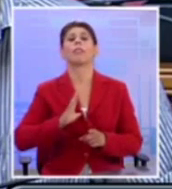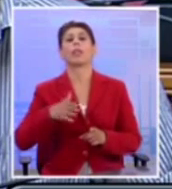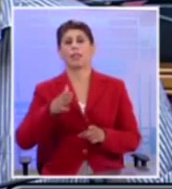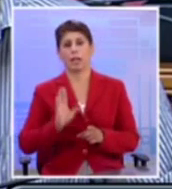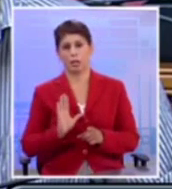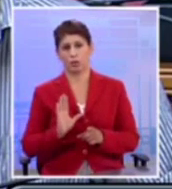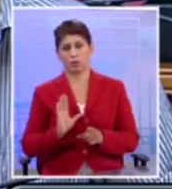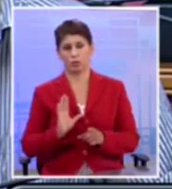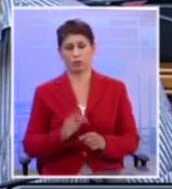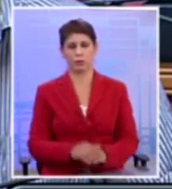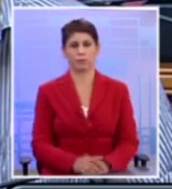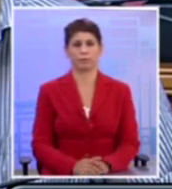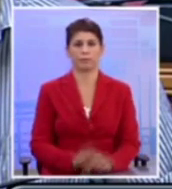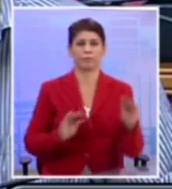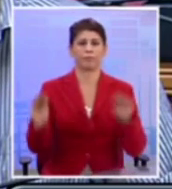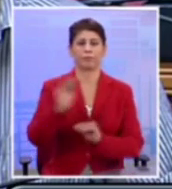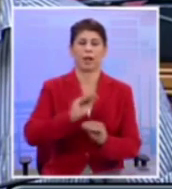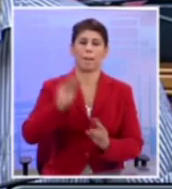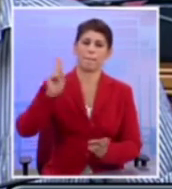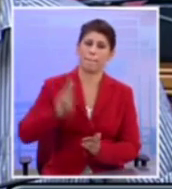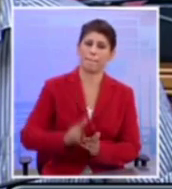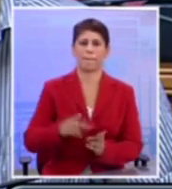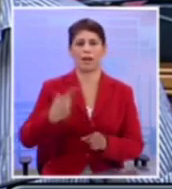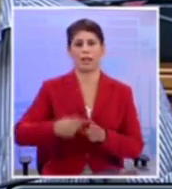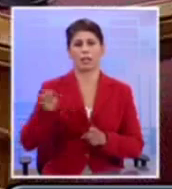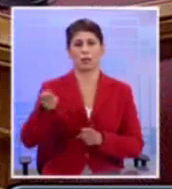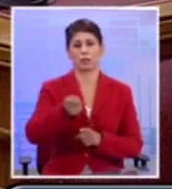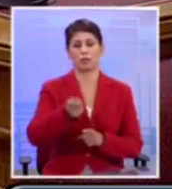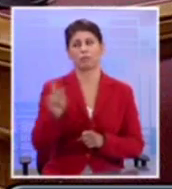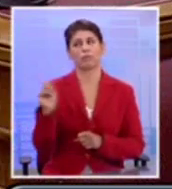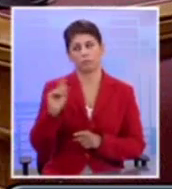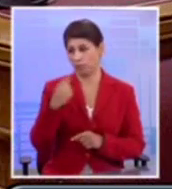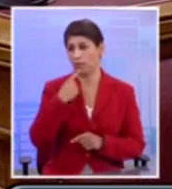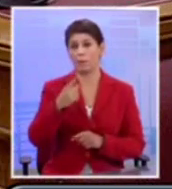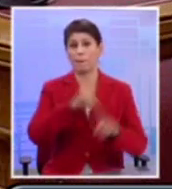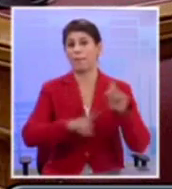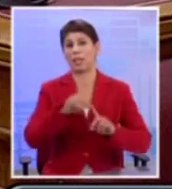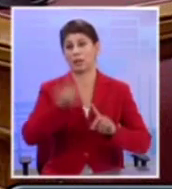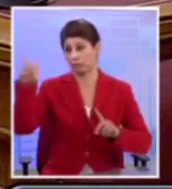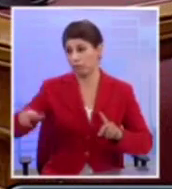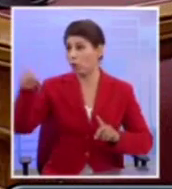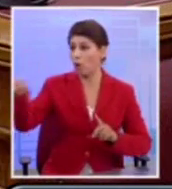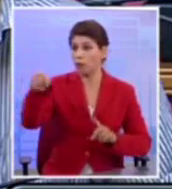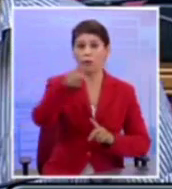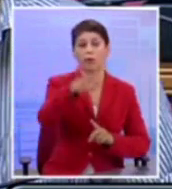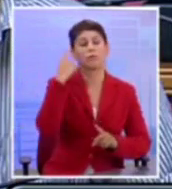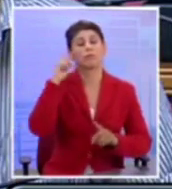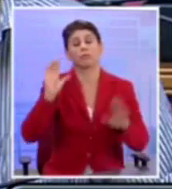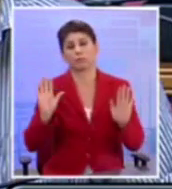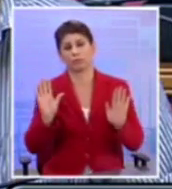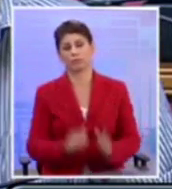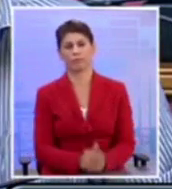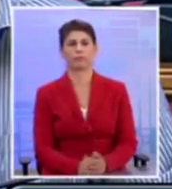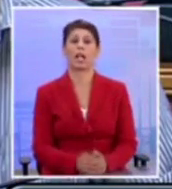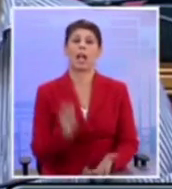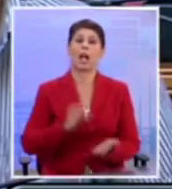επιθυμούσαν την αναδιάρθρωση του ελληνικού χρέους. Όχι, κυρία Πρόεδρε. Δεν διευκρινίζεται. Επίσης θα ήθελα